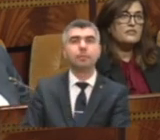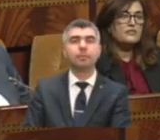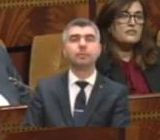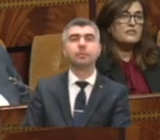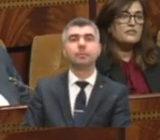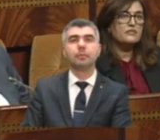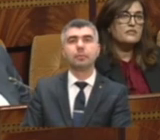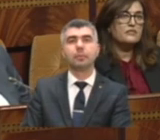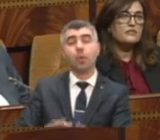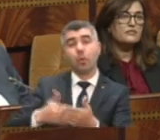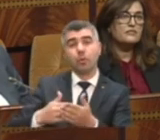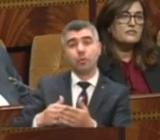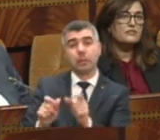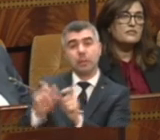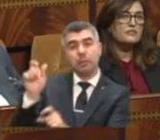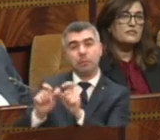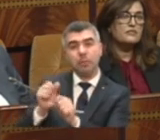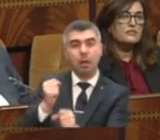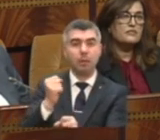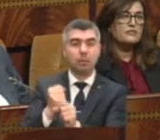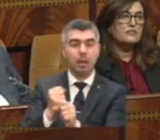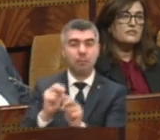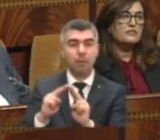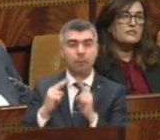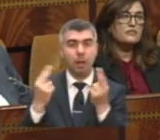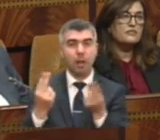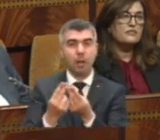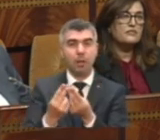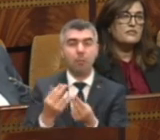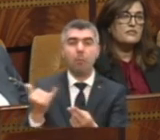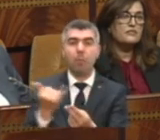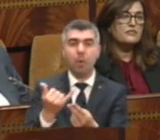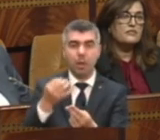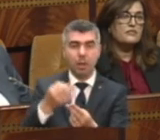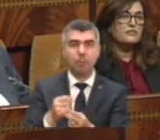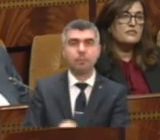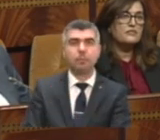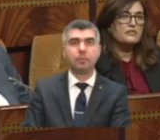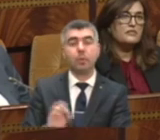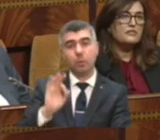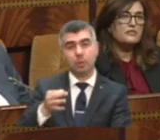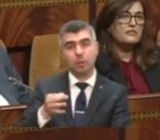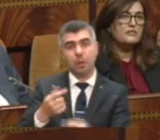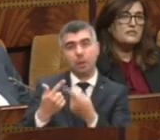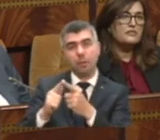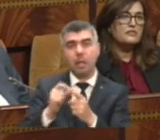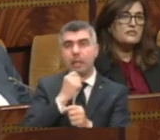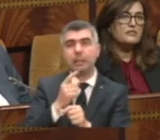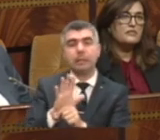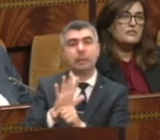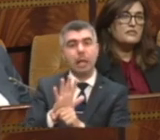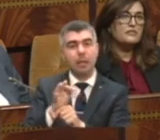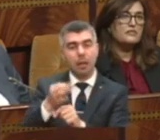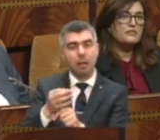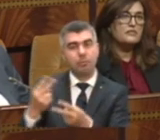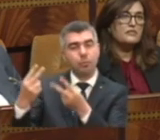هاد الجاليه هذه كطلب السيد الوزير بان هي مستعده باش دير استثمارات خاصه باقليم تازا وجلب